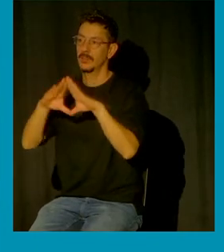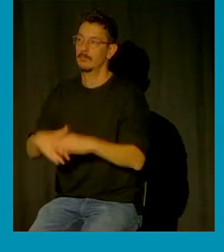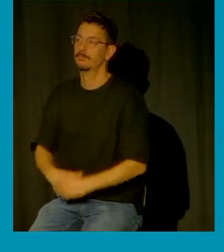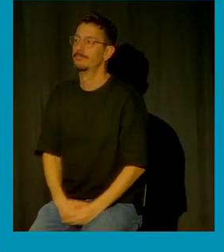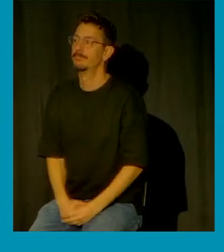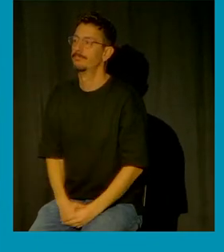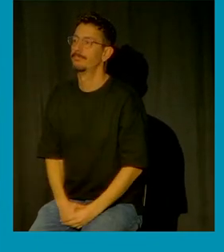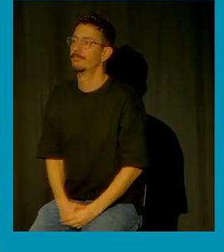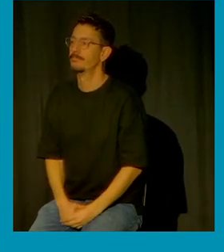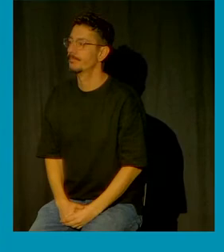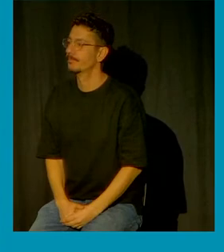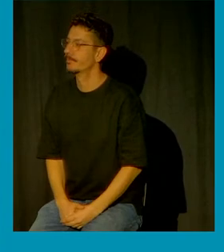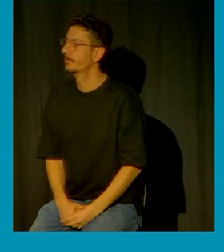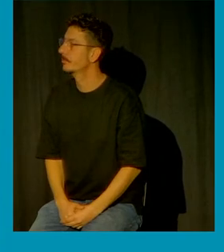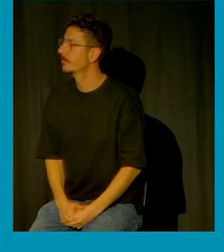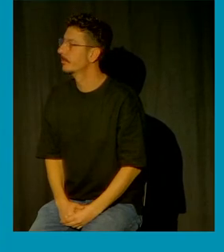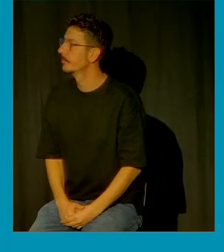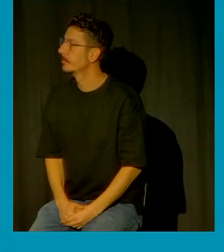dirà unes paraules